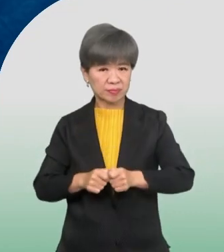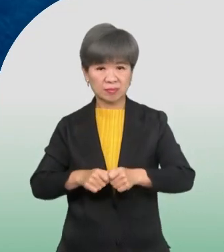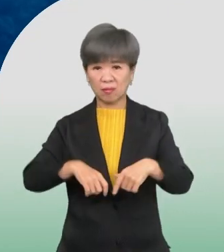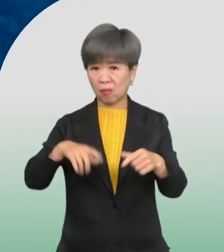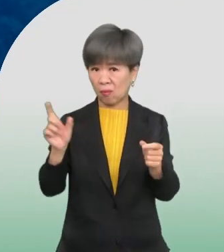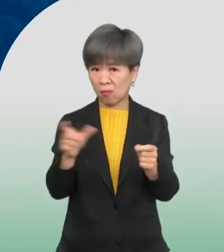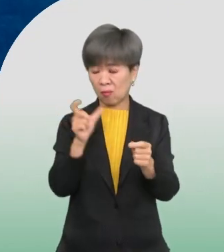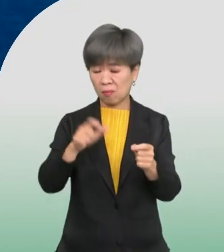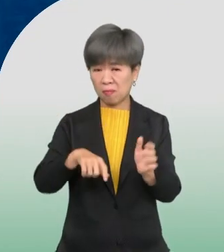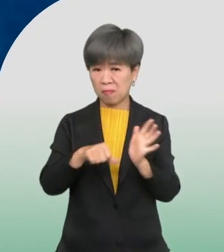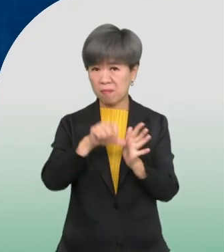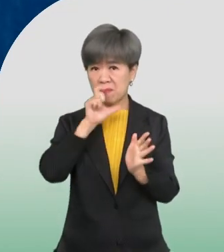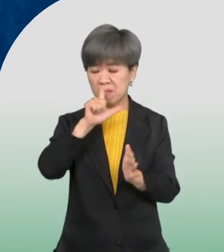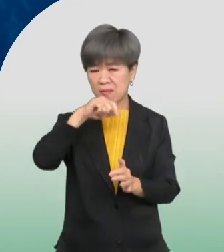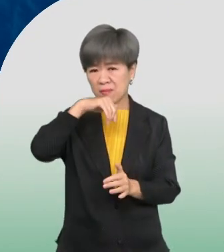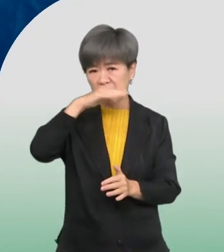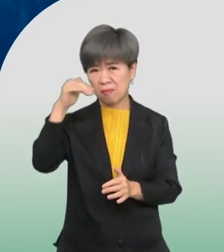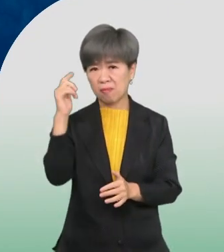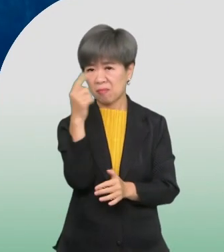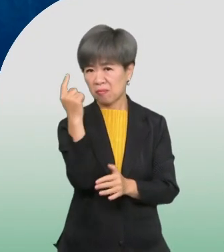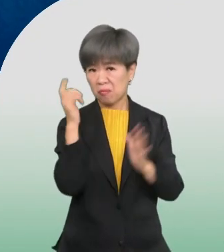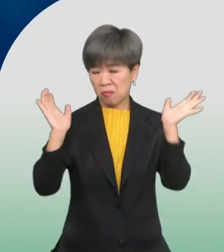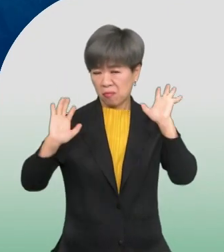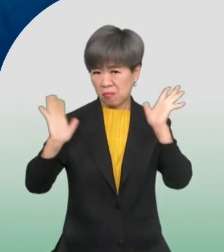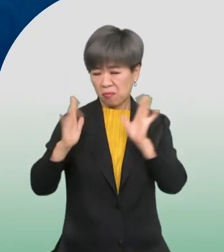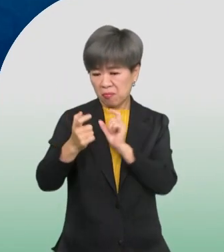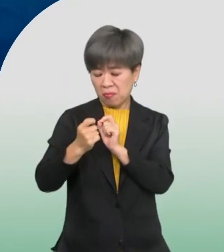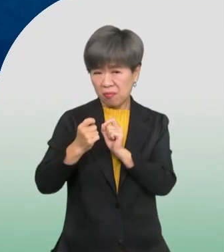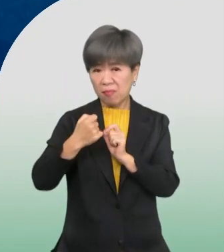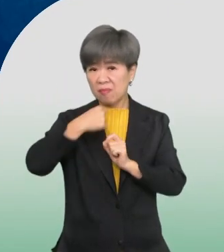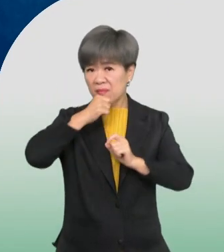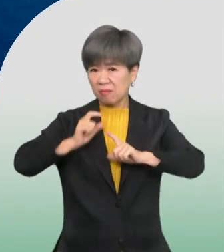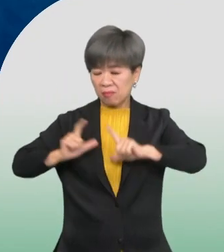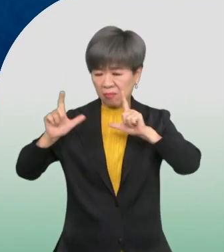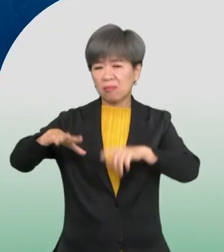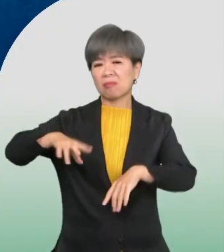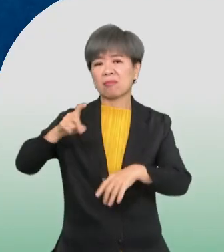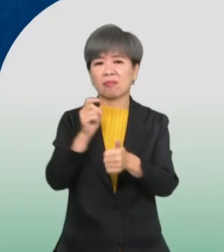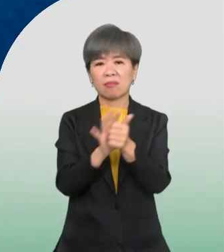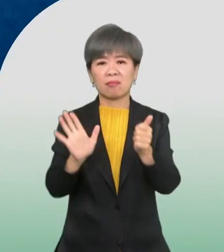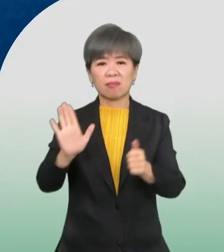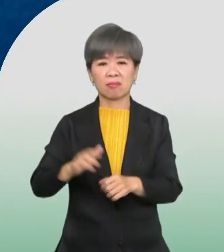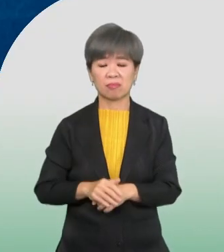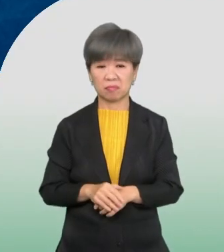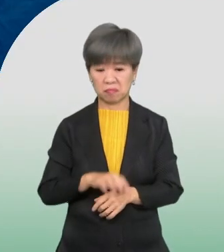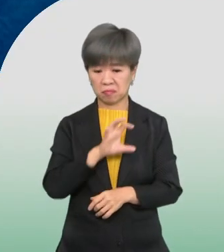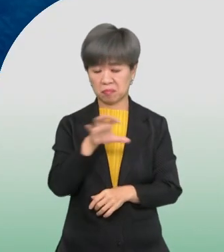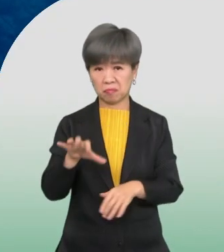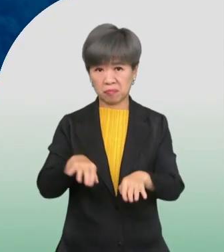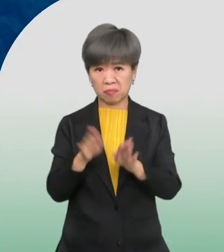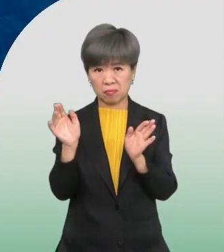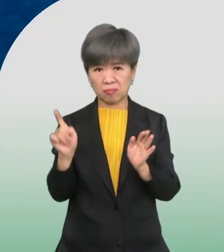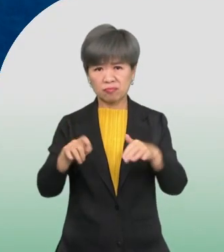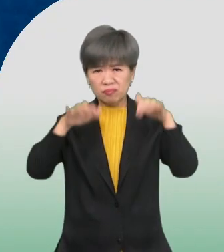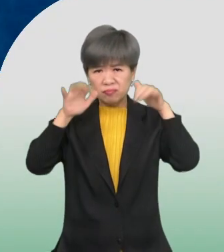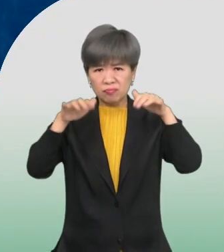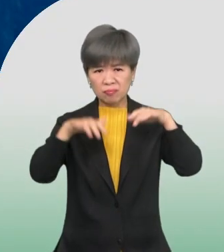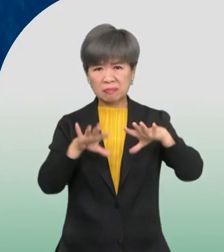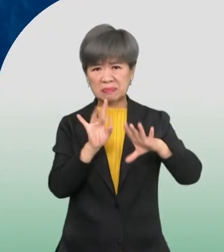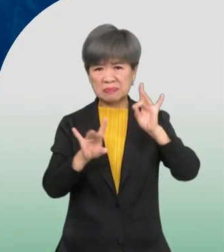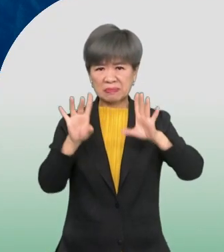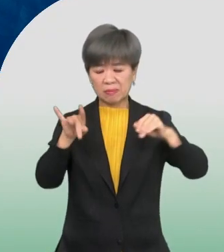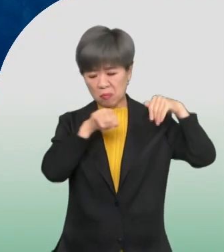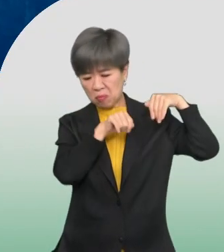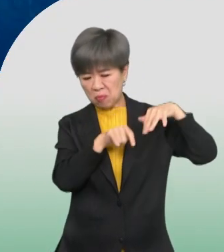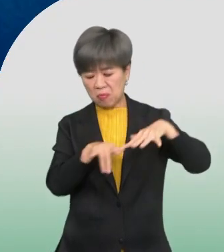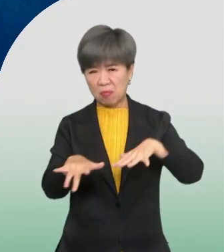凤菜三头鸡垂落地，推动两片，其实系水生树都让香改。部分天气已经出现奶流，